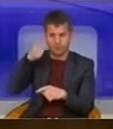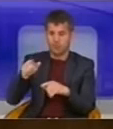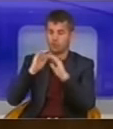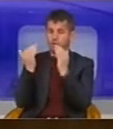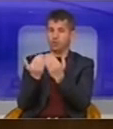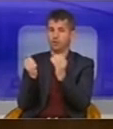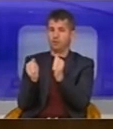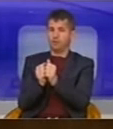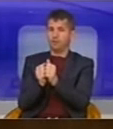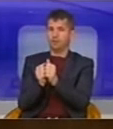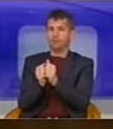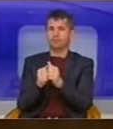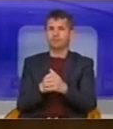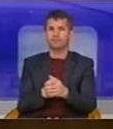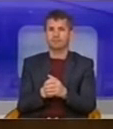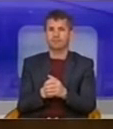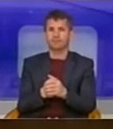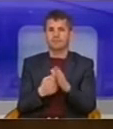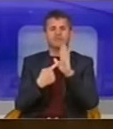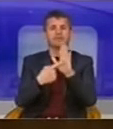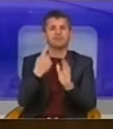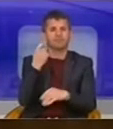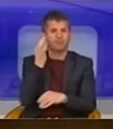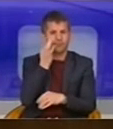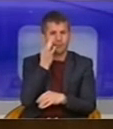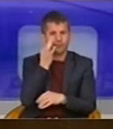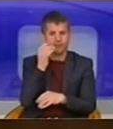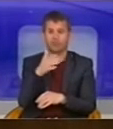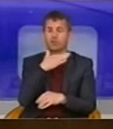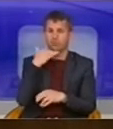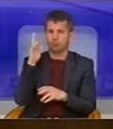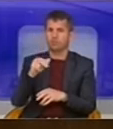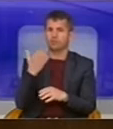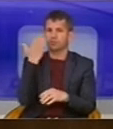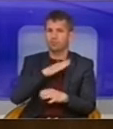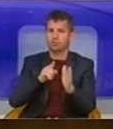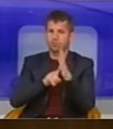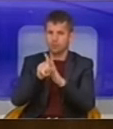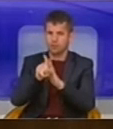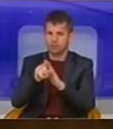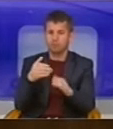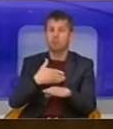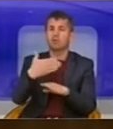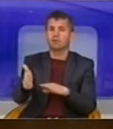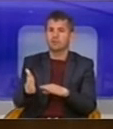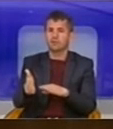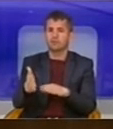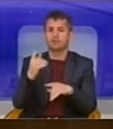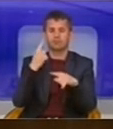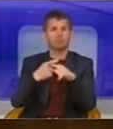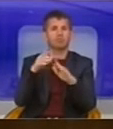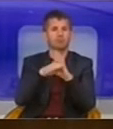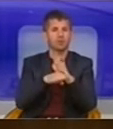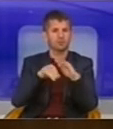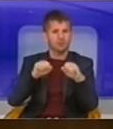tij të prezantojë një qindicin i cili ka shumë të arritura, dhe pastaj kishte qenë mirë që edhe programi